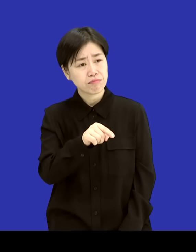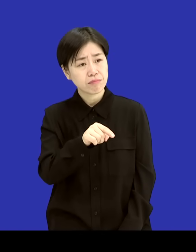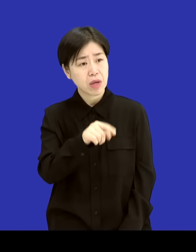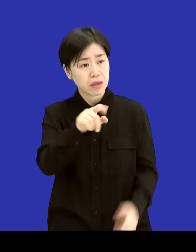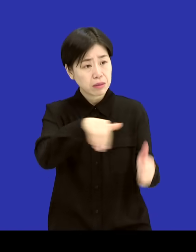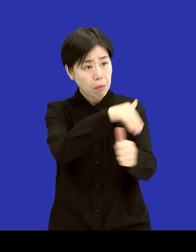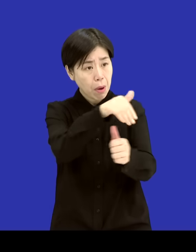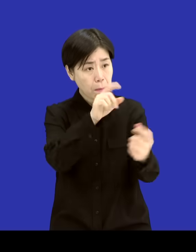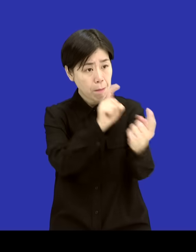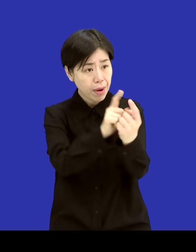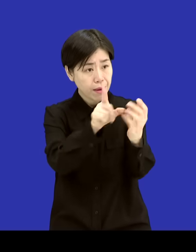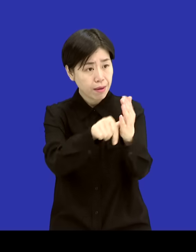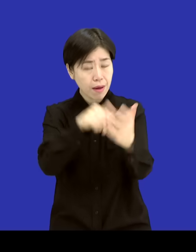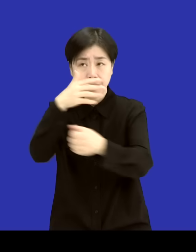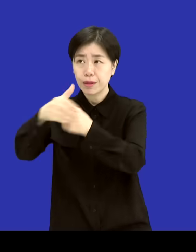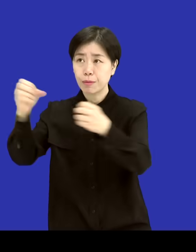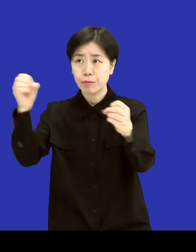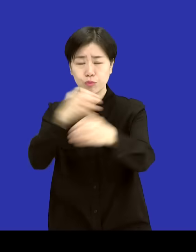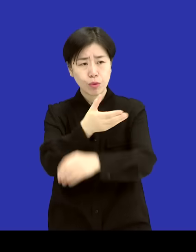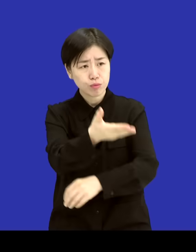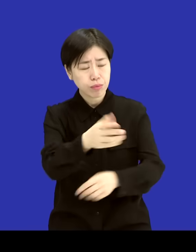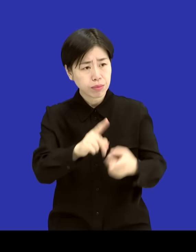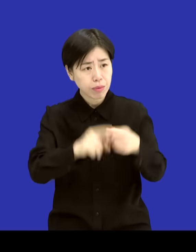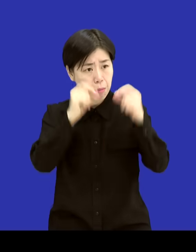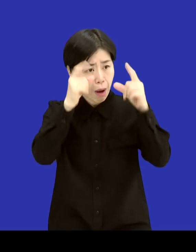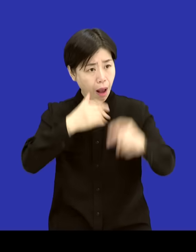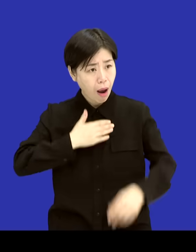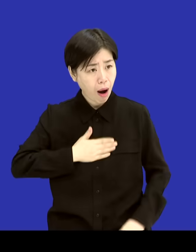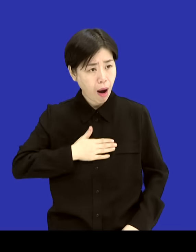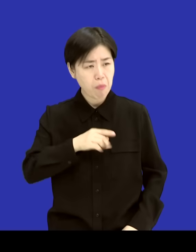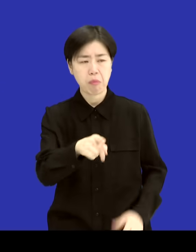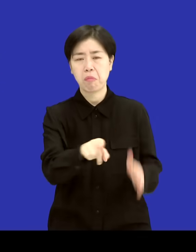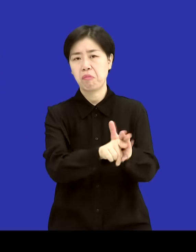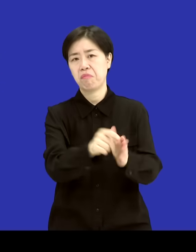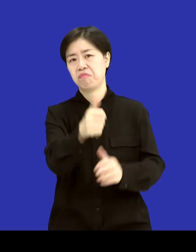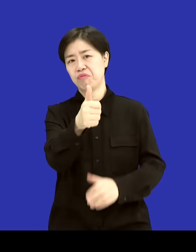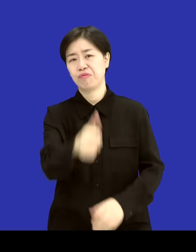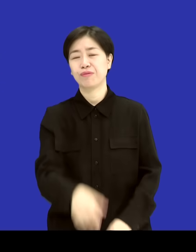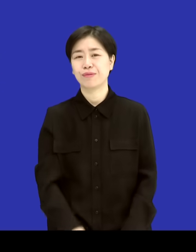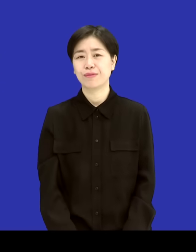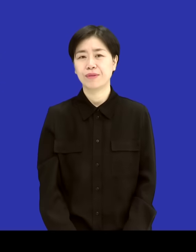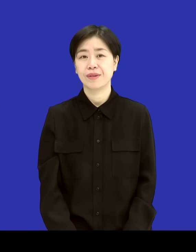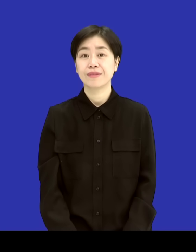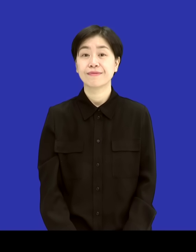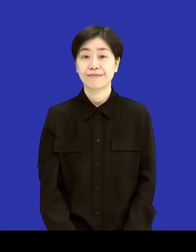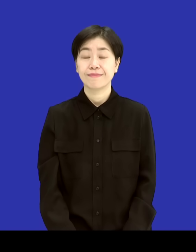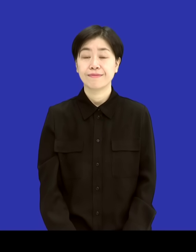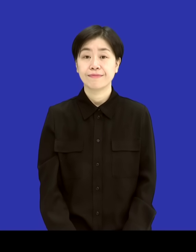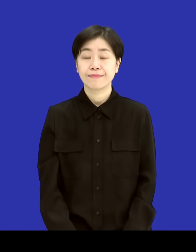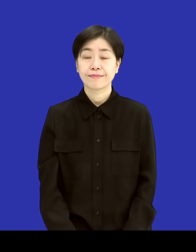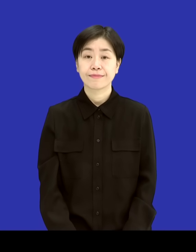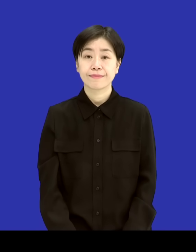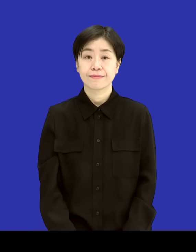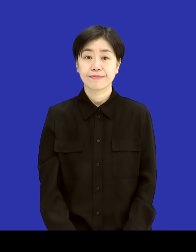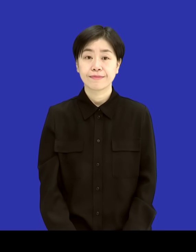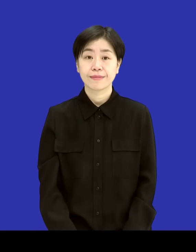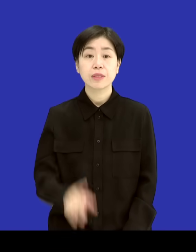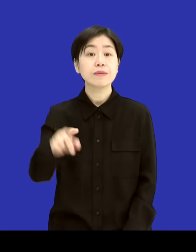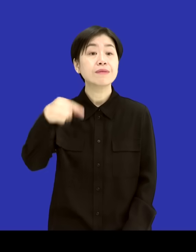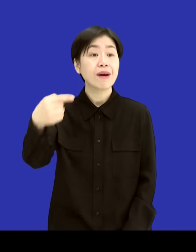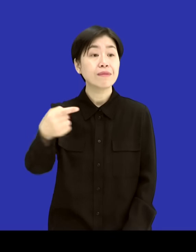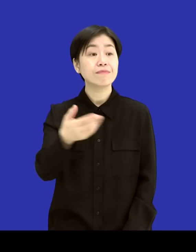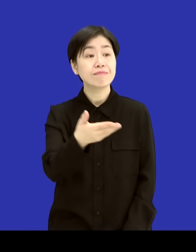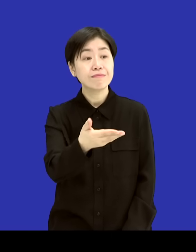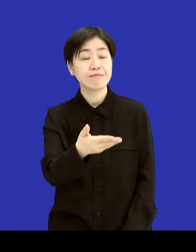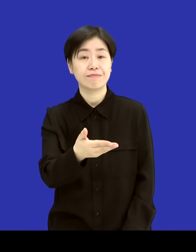참 대단하다고 느끼는데 뭔가 좀 이제 튀어야겠다, 개성을 가져야겠다. 그때부터 네. 그럼 내가 뭘 할까